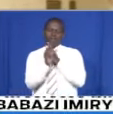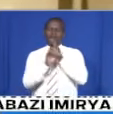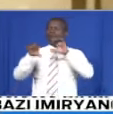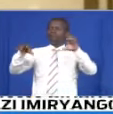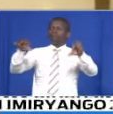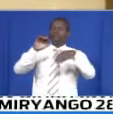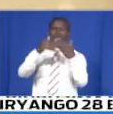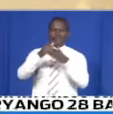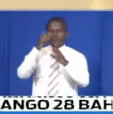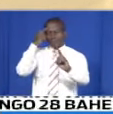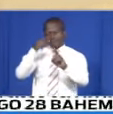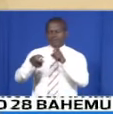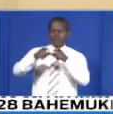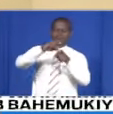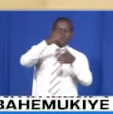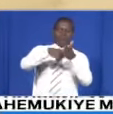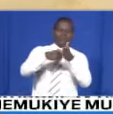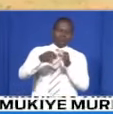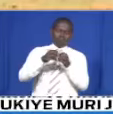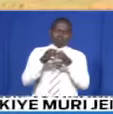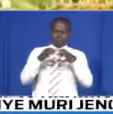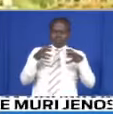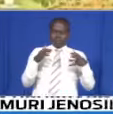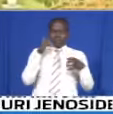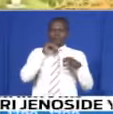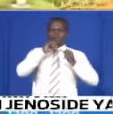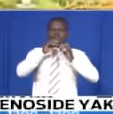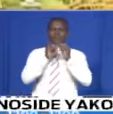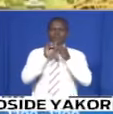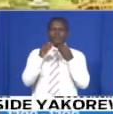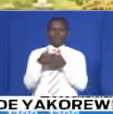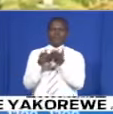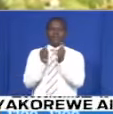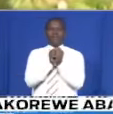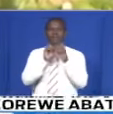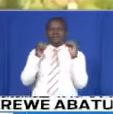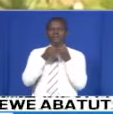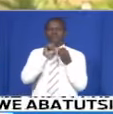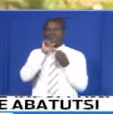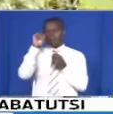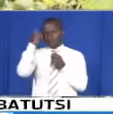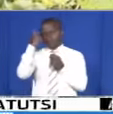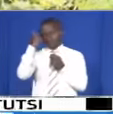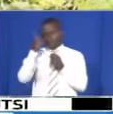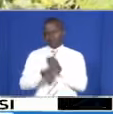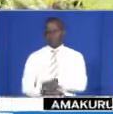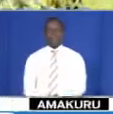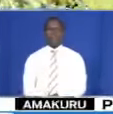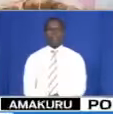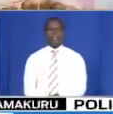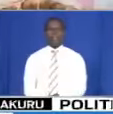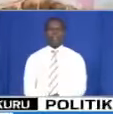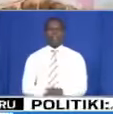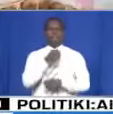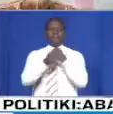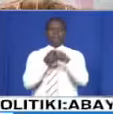bigamije kuzamura ingano y'amahoro yinjizwa n'uturere, nubwo bitavugwaho rumwe n'abaturage ndetse n'imiryango itari ya leta. Mu